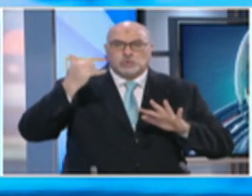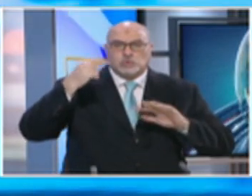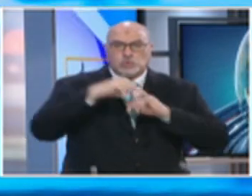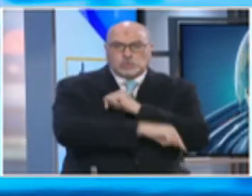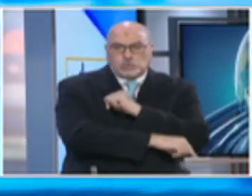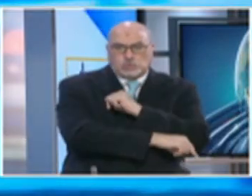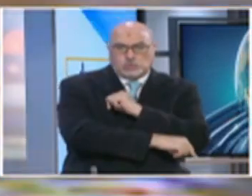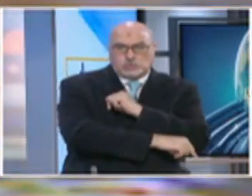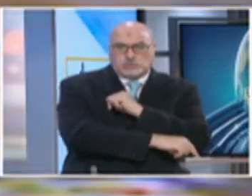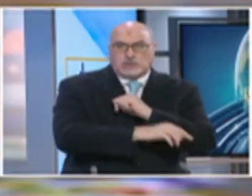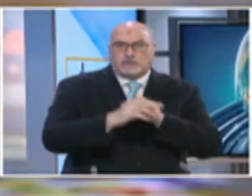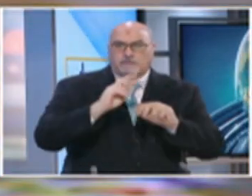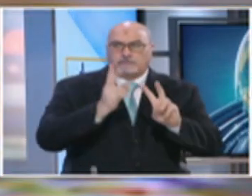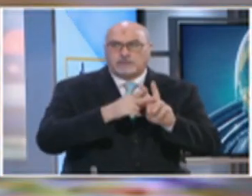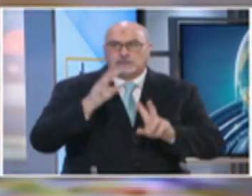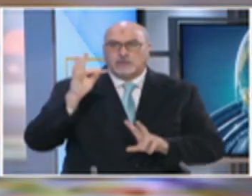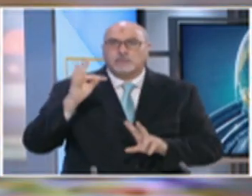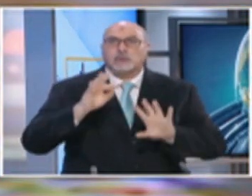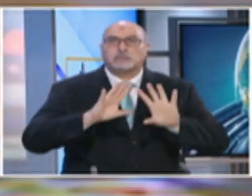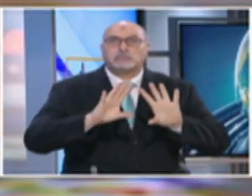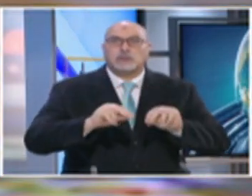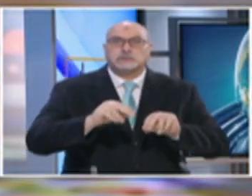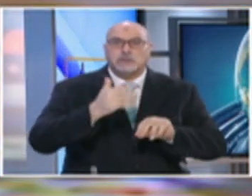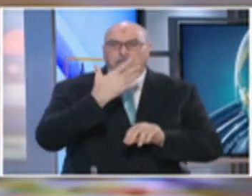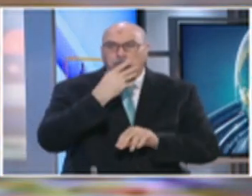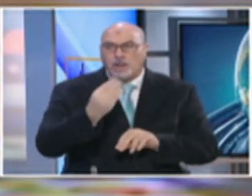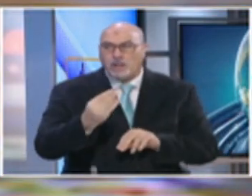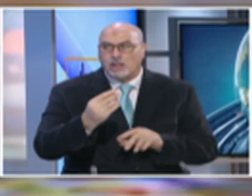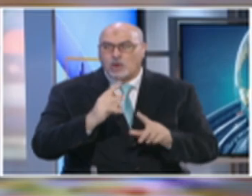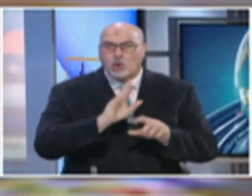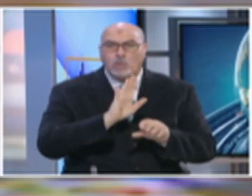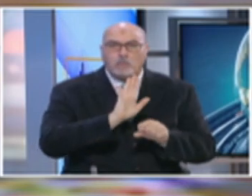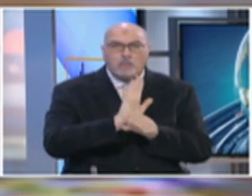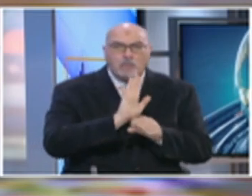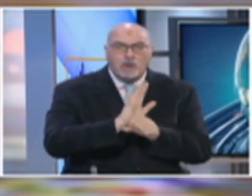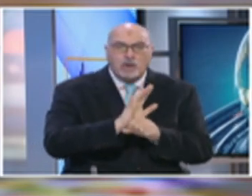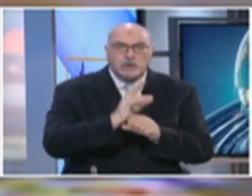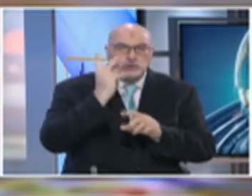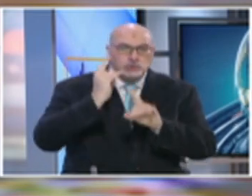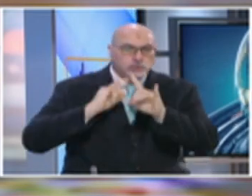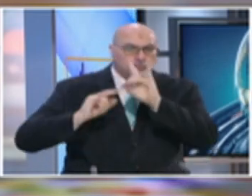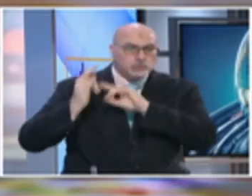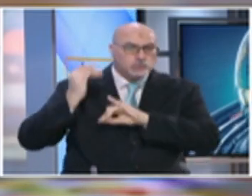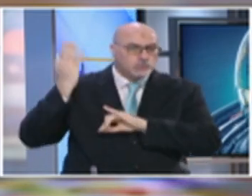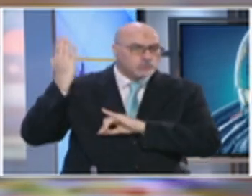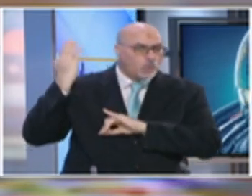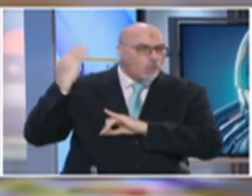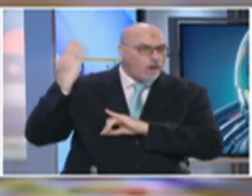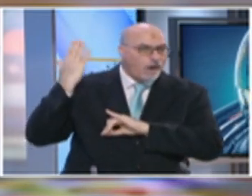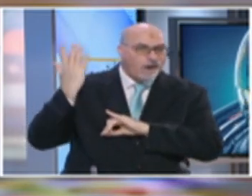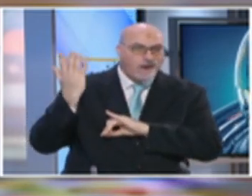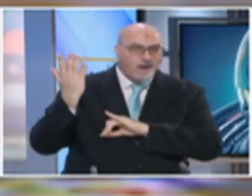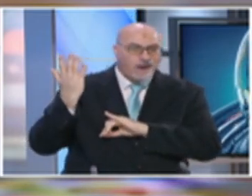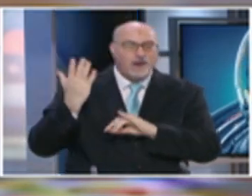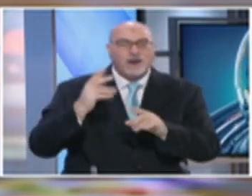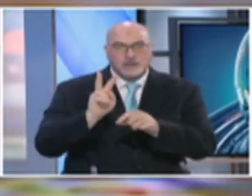بتمرست لنستكشف موقع تيهادان الذي يحوي شواهد أثرية تعود إلى فترة ما قبل التاريخ.